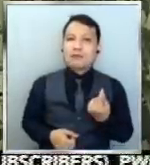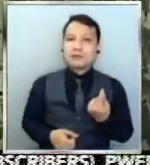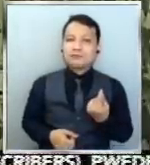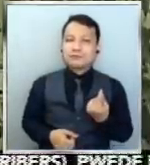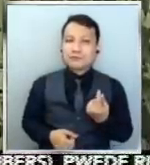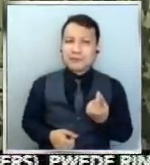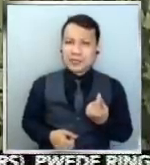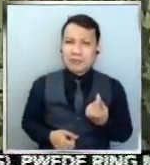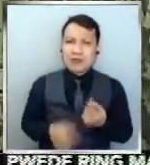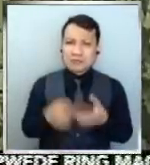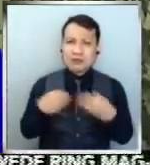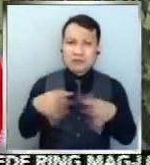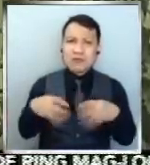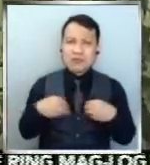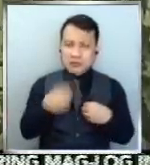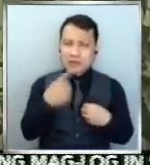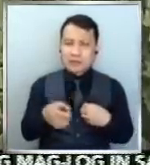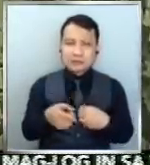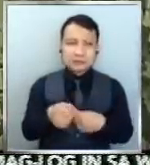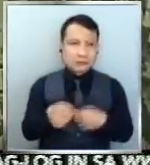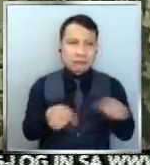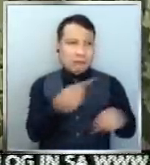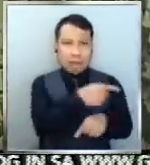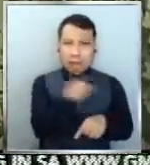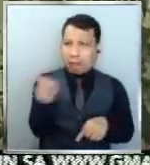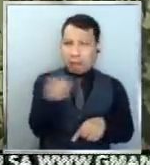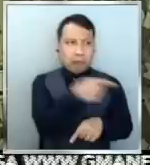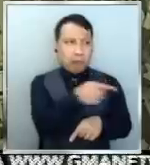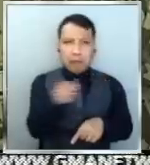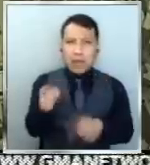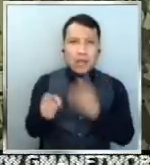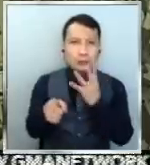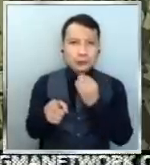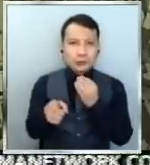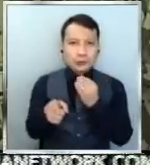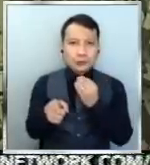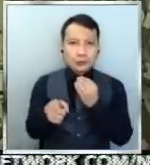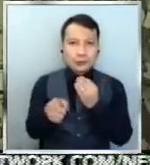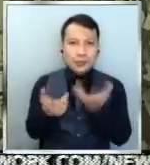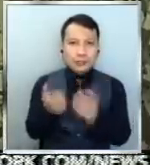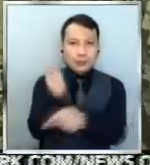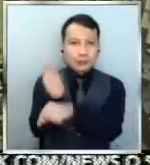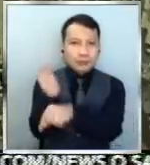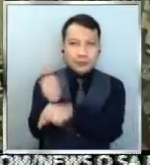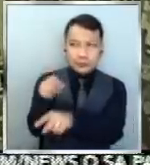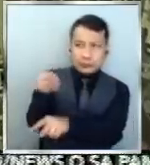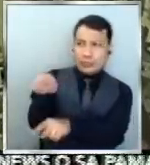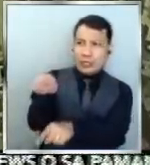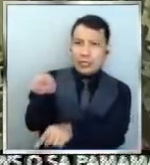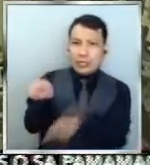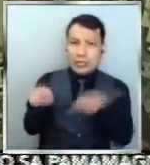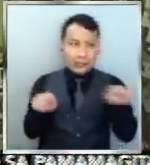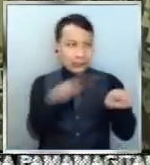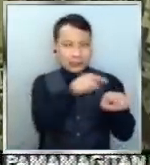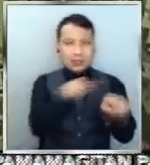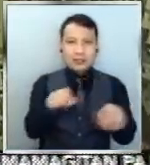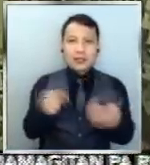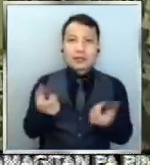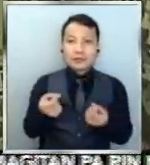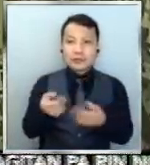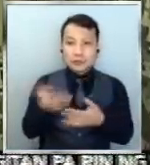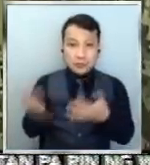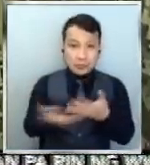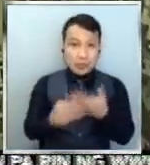umami naman sila at nagtuturoan sila kung sino yung bine-blame nila. Ang balak nila, isoli na